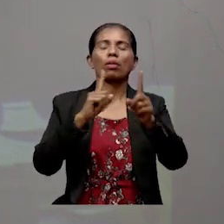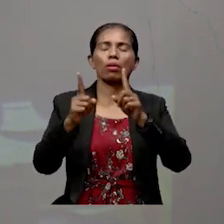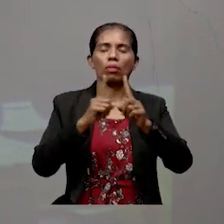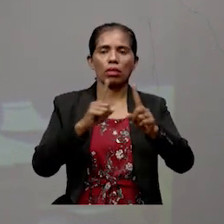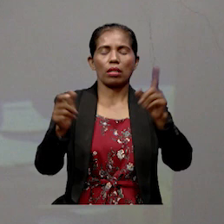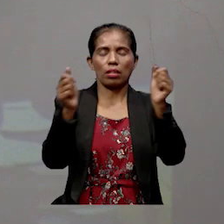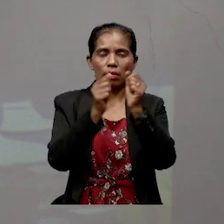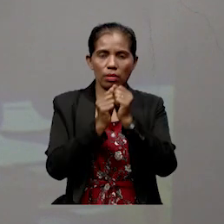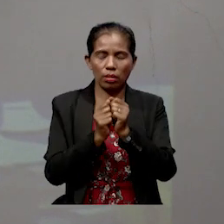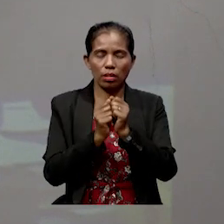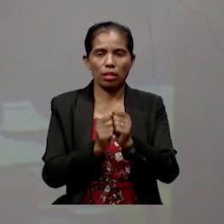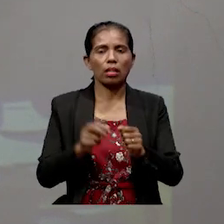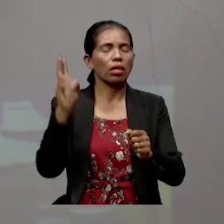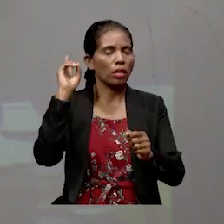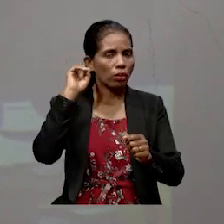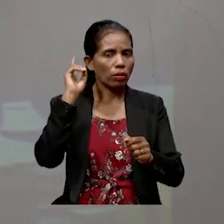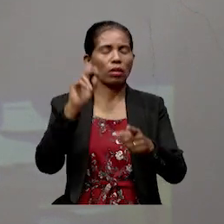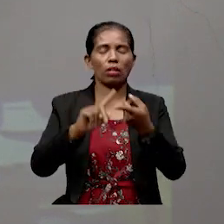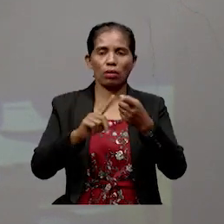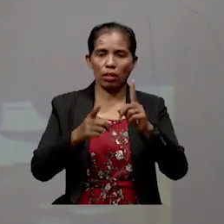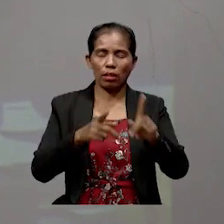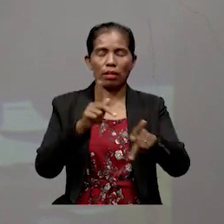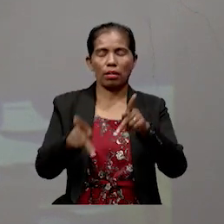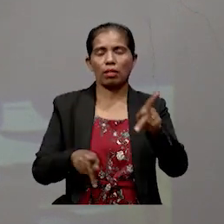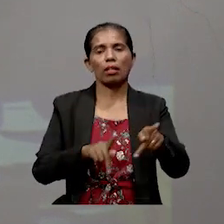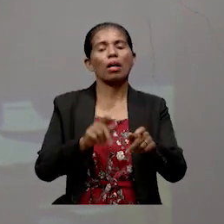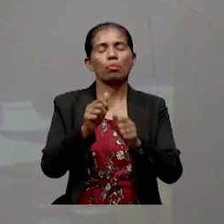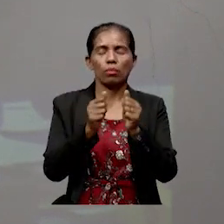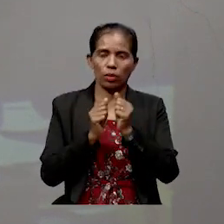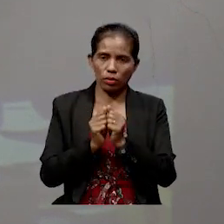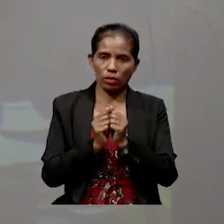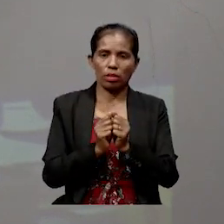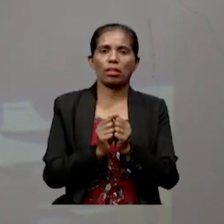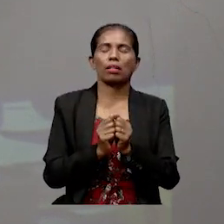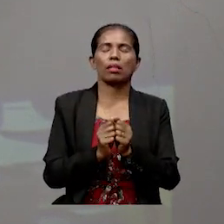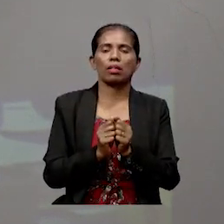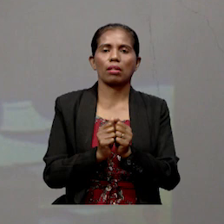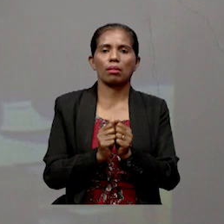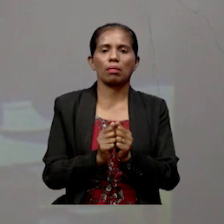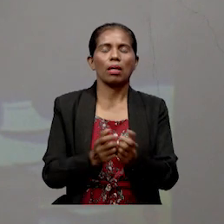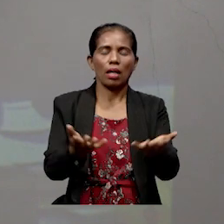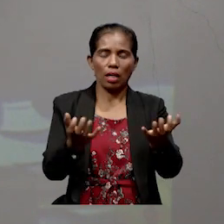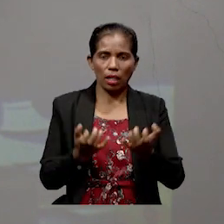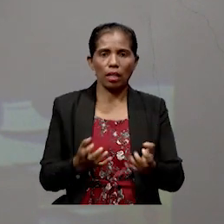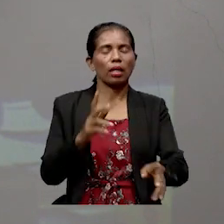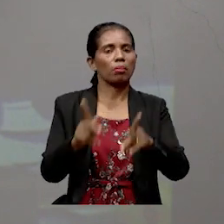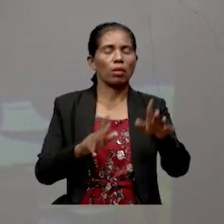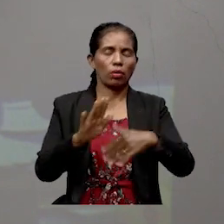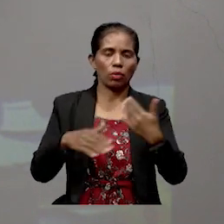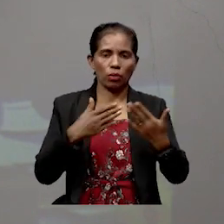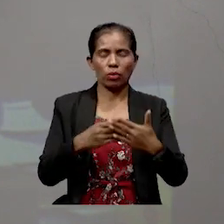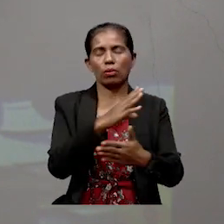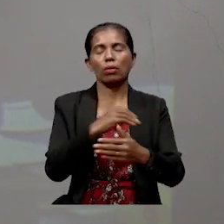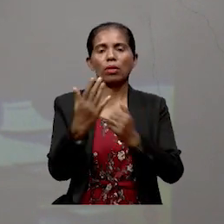malu, rona malu i halo tuir ba malu ba interesse povo no raine. Hodi atu